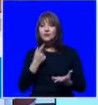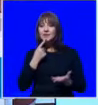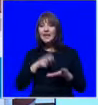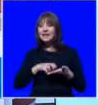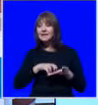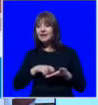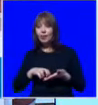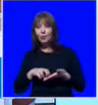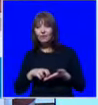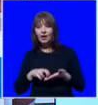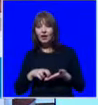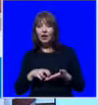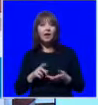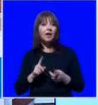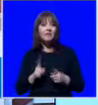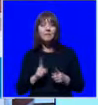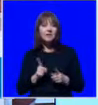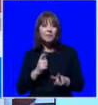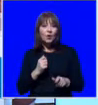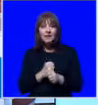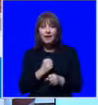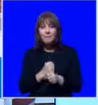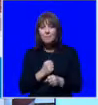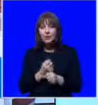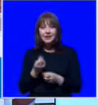това, че няма да могат да оперират